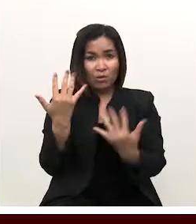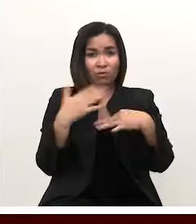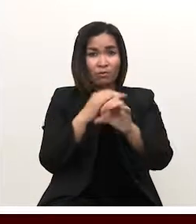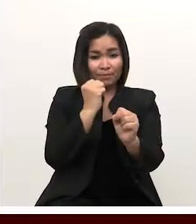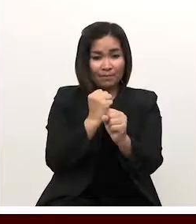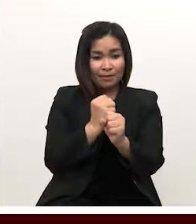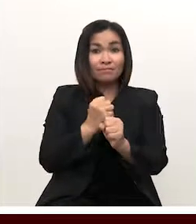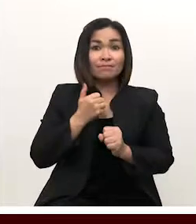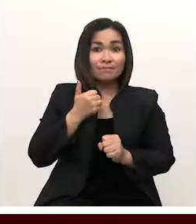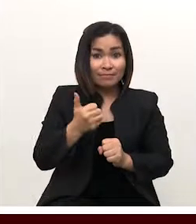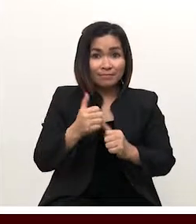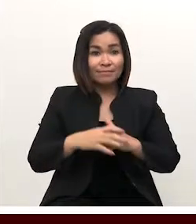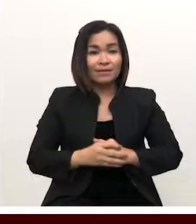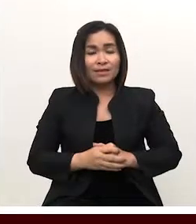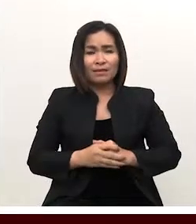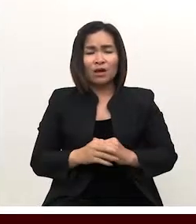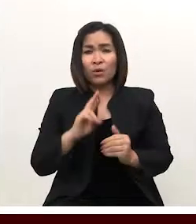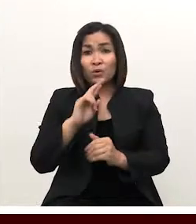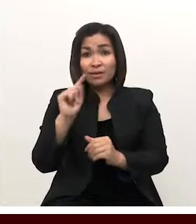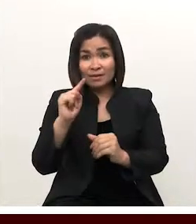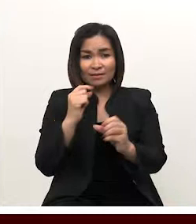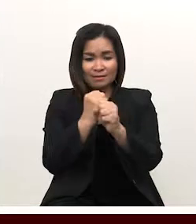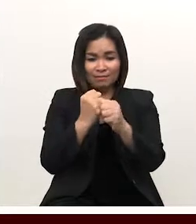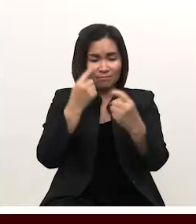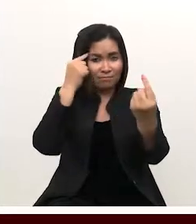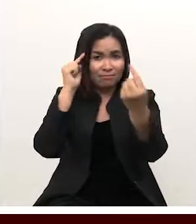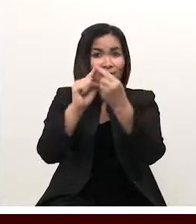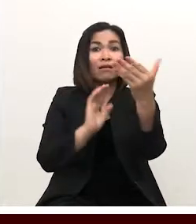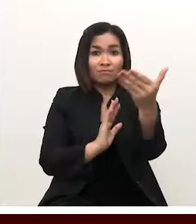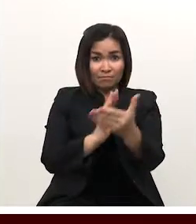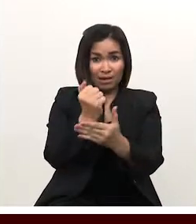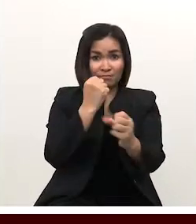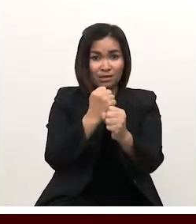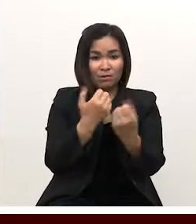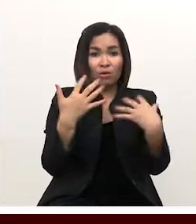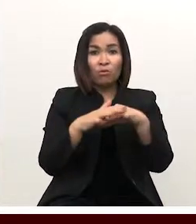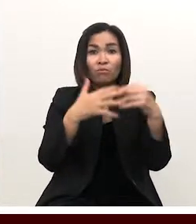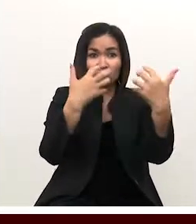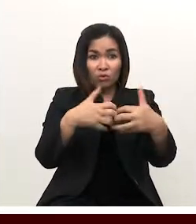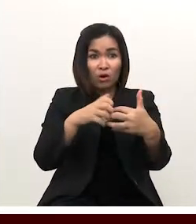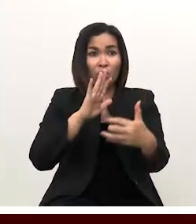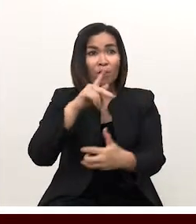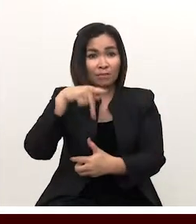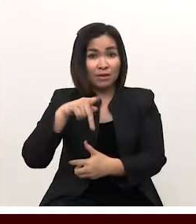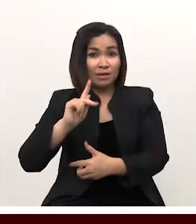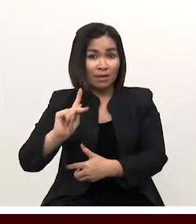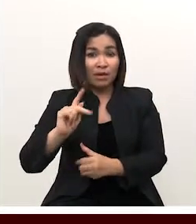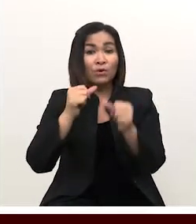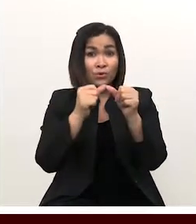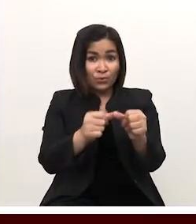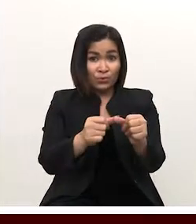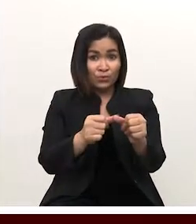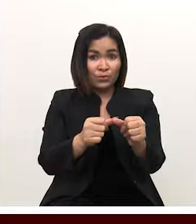ภาคีกับเราสามารถทำงานกับเขาได้เลยค่ะผลสำลีจากรุ่นแรกที่เราประสบความสำเร็จนะคะก็คือได้ทำงานในโรงงานอุตสาหกรรมของบริษัท